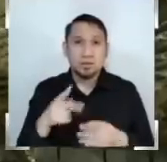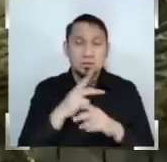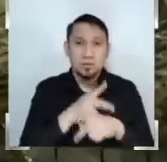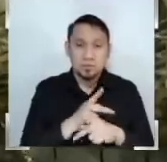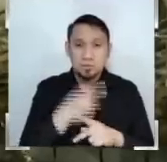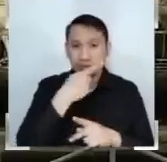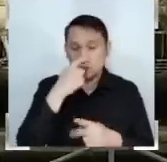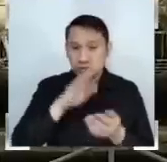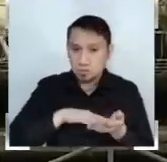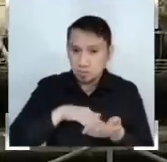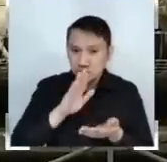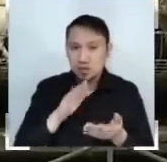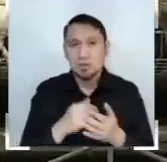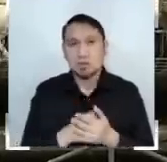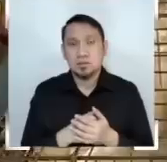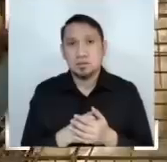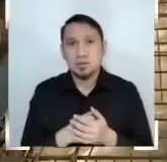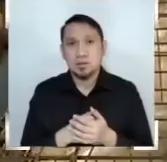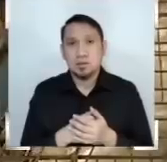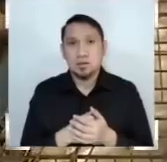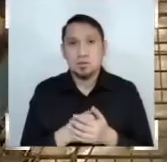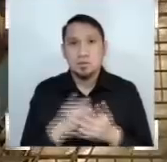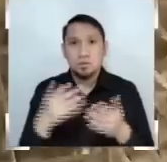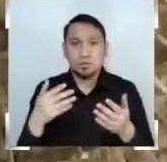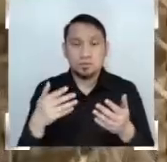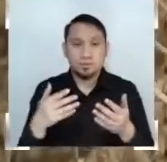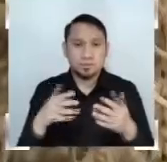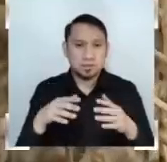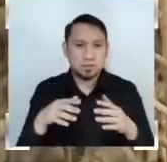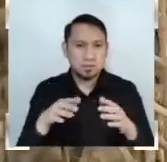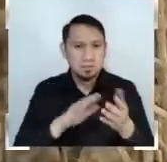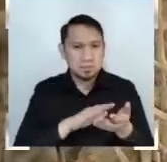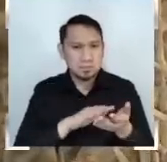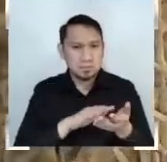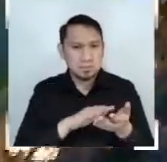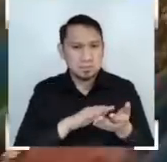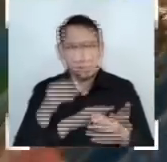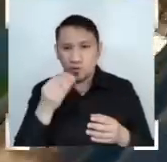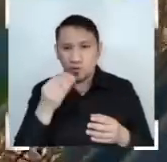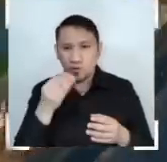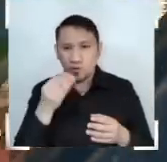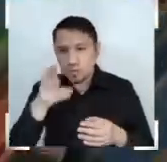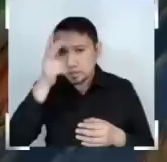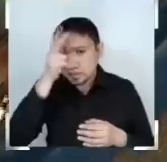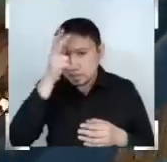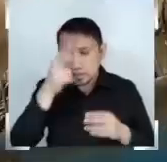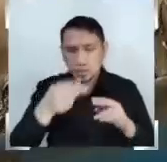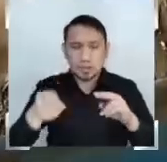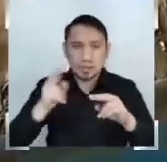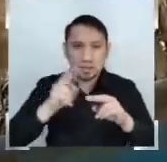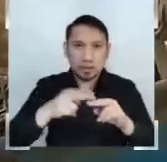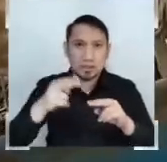feed. Definitely, farm gate will go up. Mataas na ang presyo ng patuka, mataas na ang pataas. Nag-iingat lahat ngayon yung